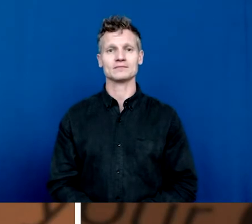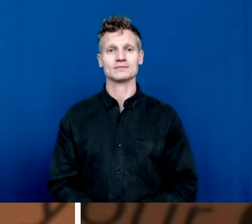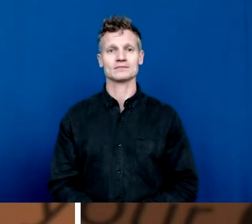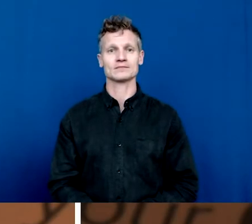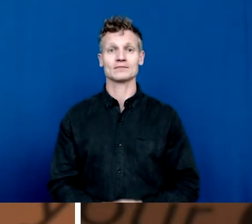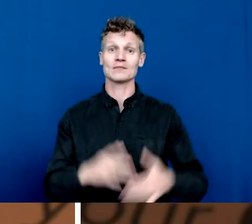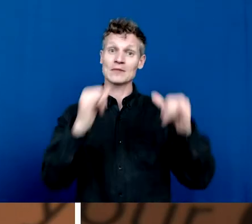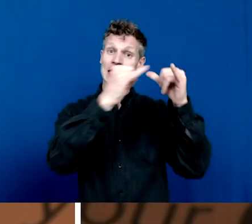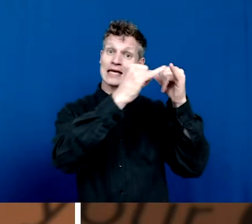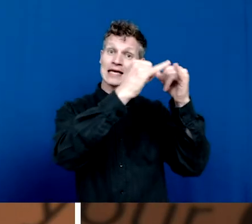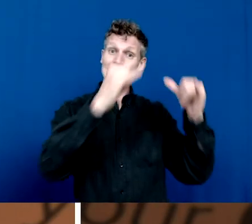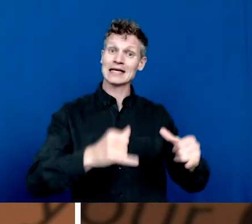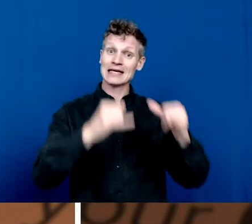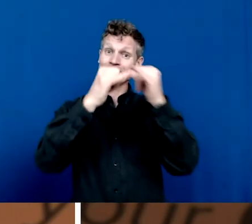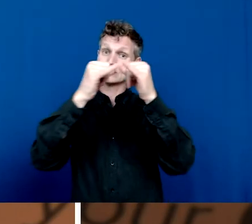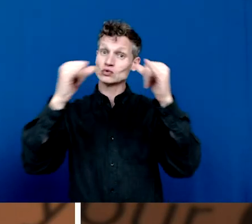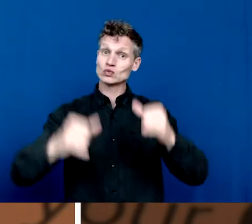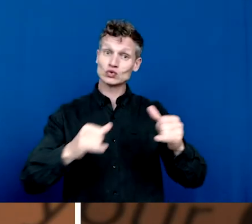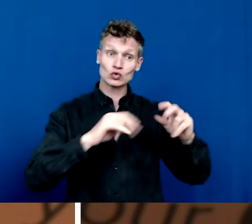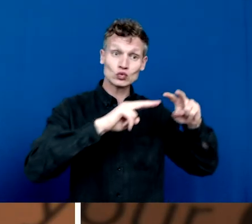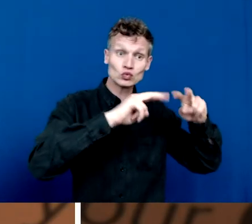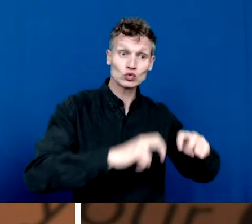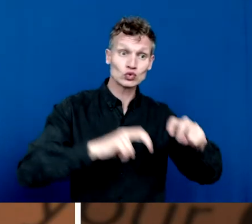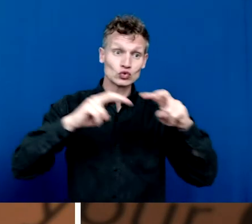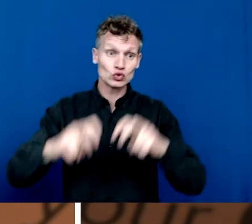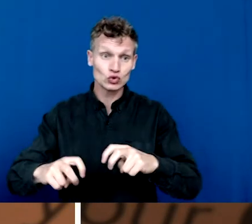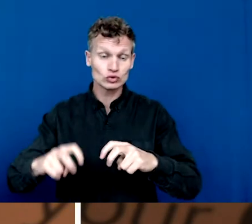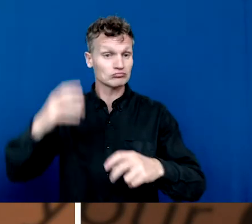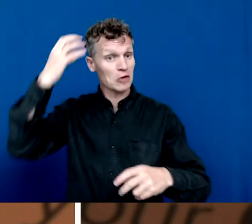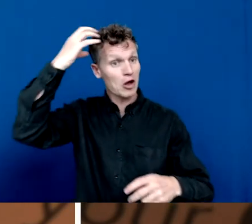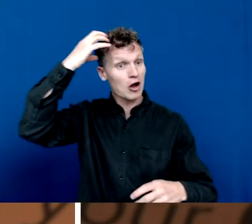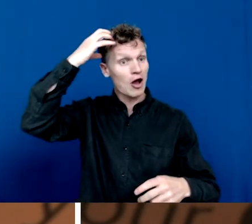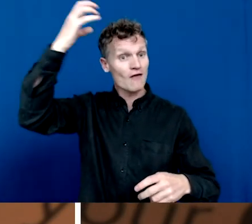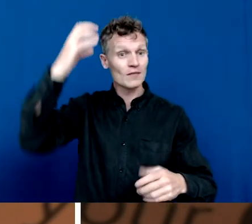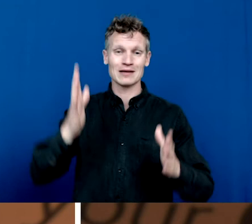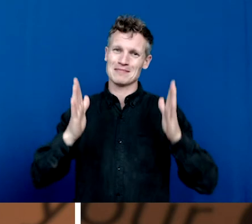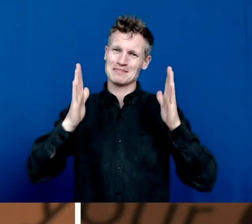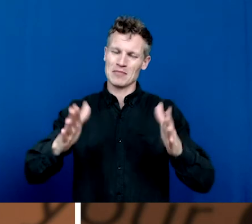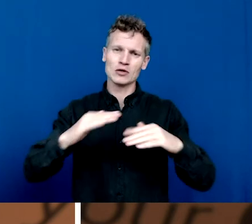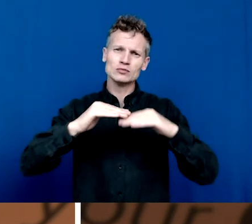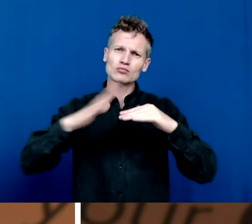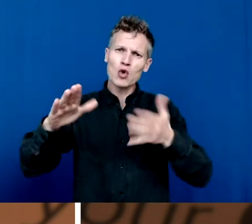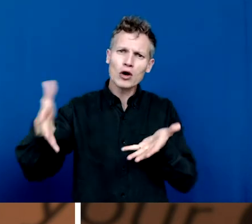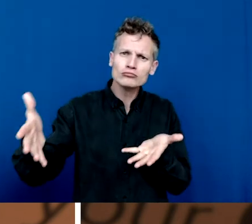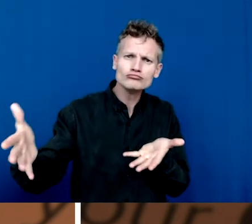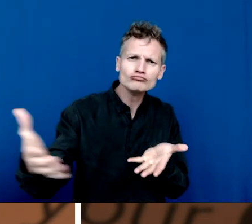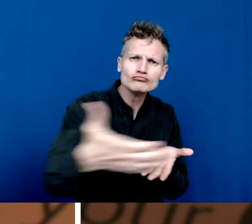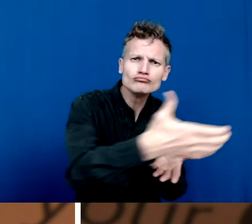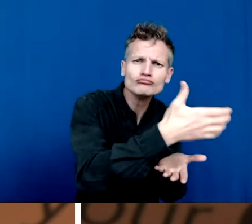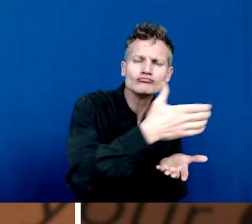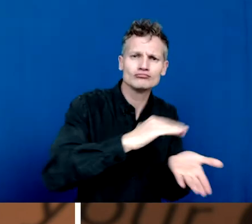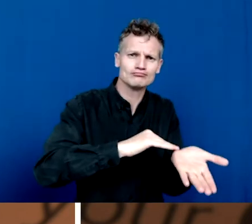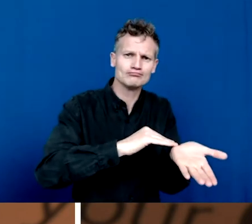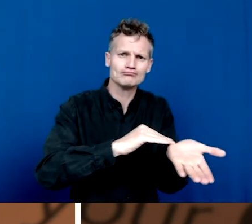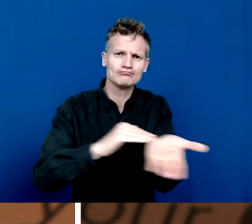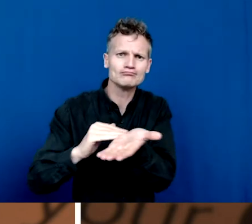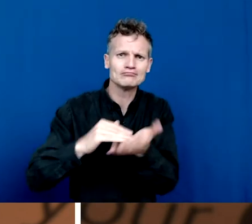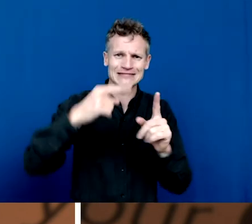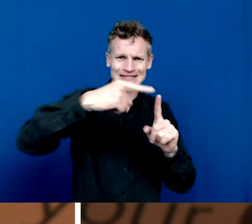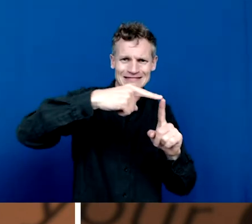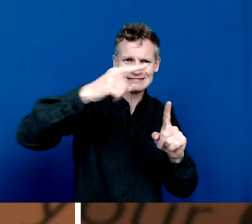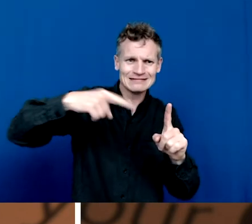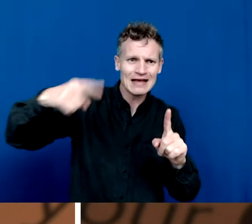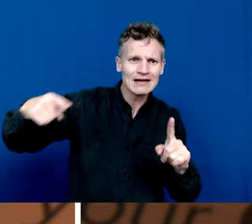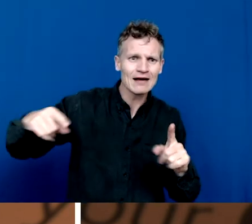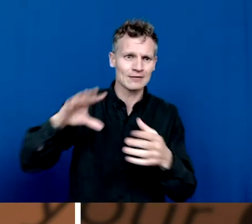Les institutions de recherche et les gouvernements doivent collecter davantage des données sur l'handicap